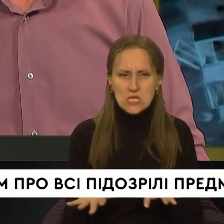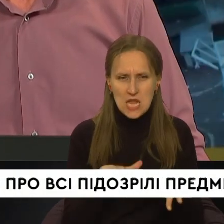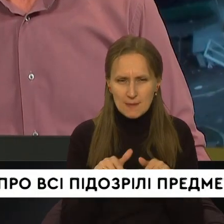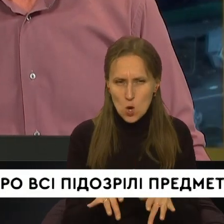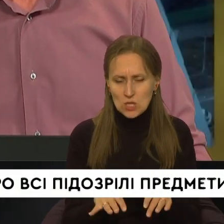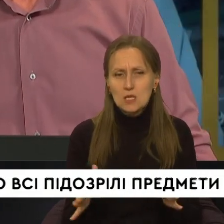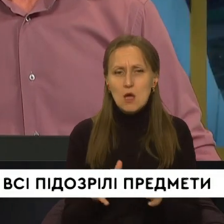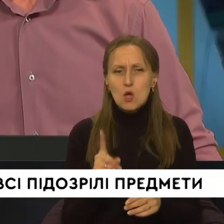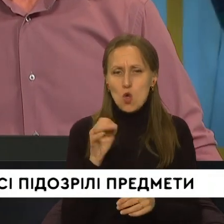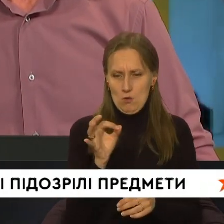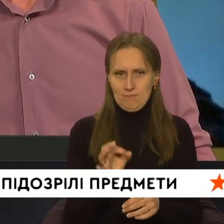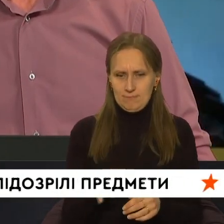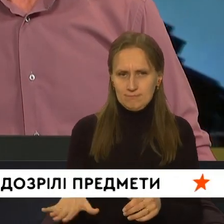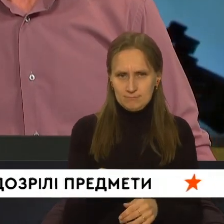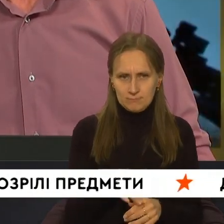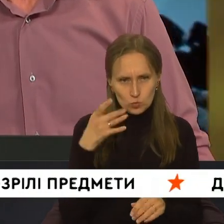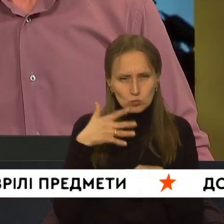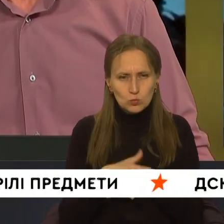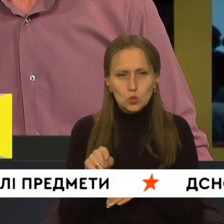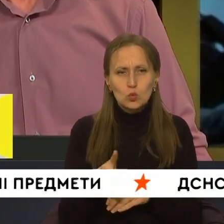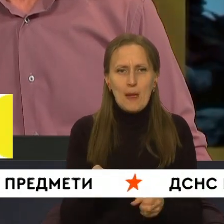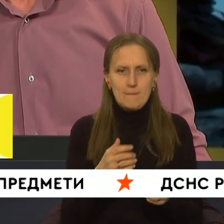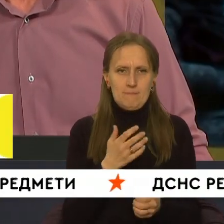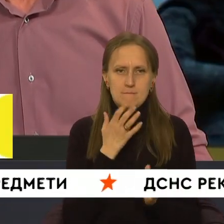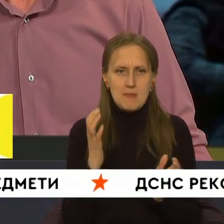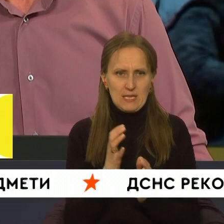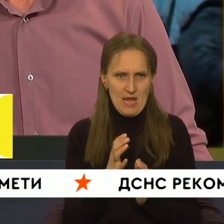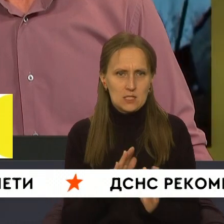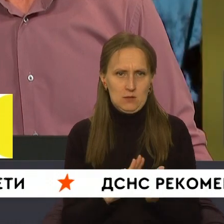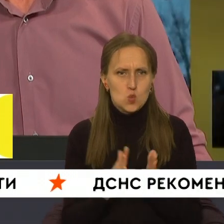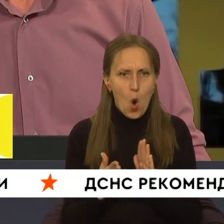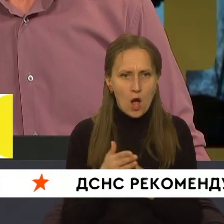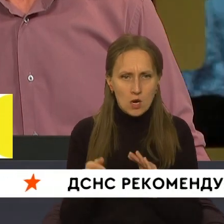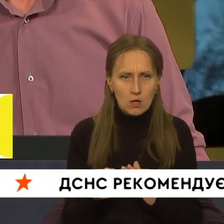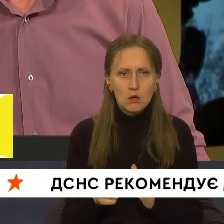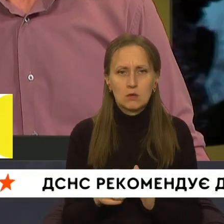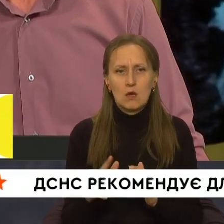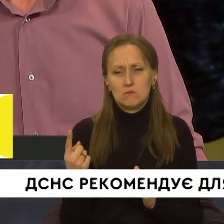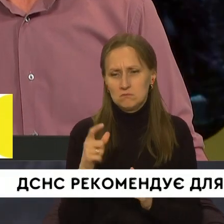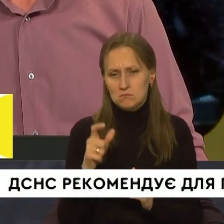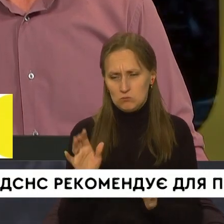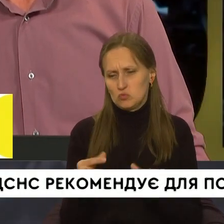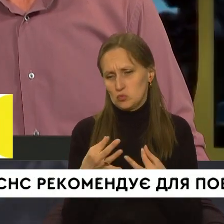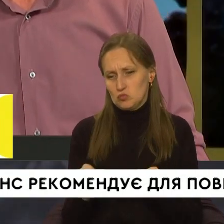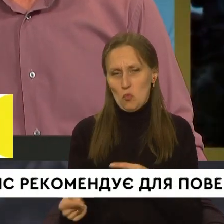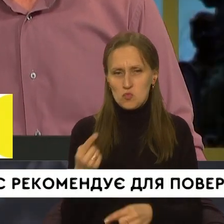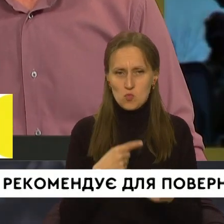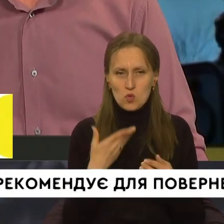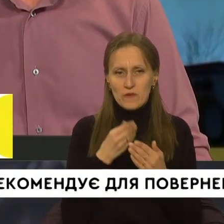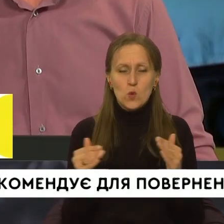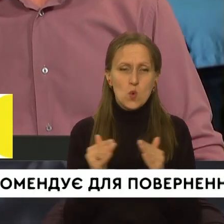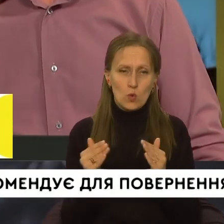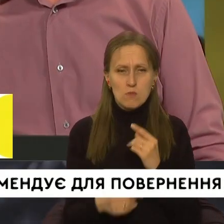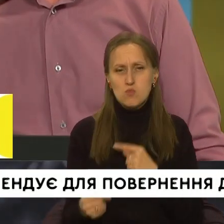буде 100%, ми будемо зрозуміти, що там безпечна ситуація, от, цивільному населенню буде дозволено повертатися до своїх